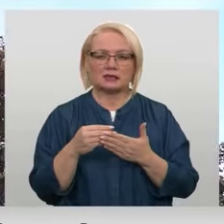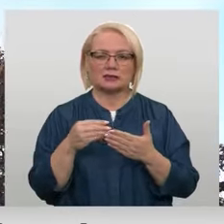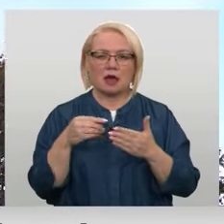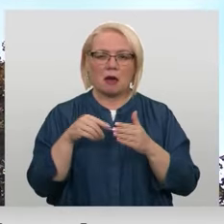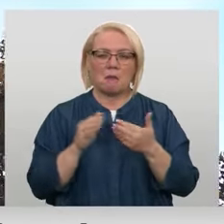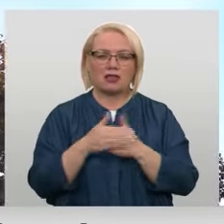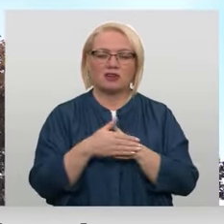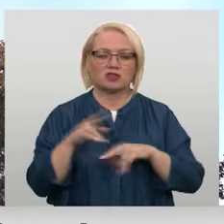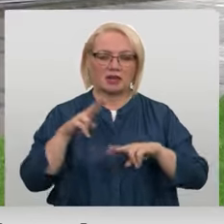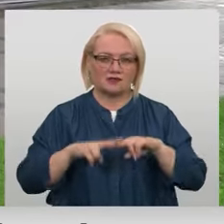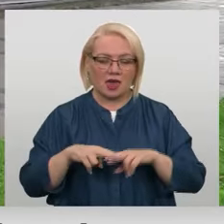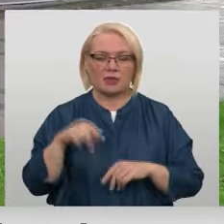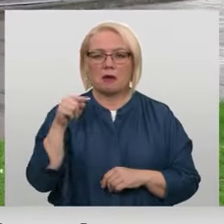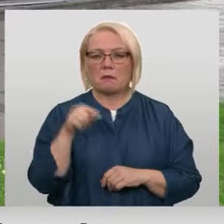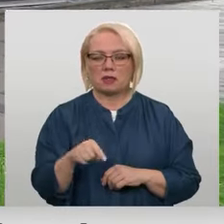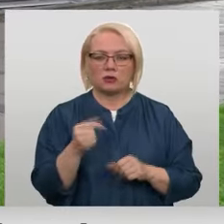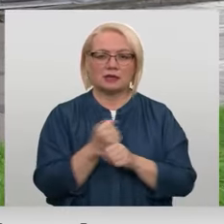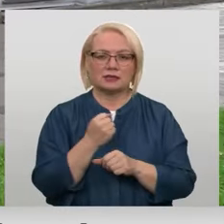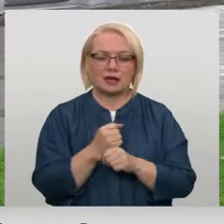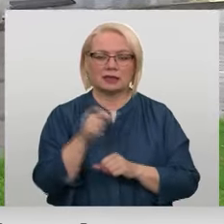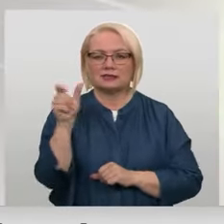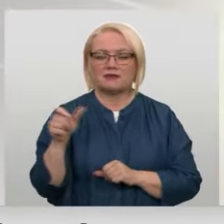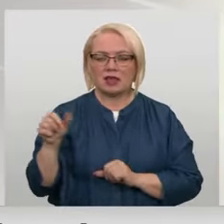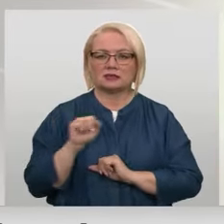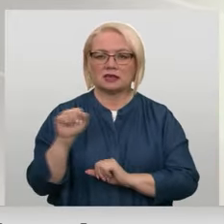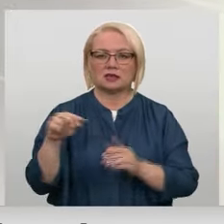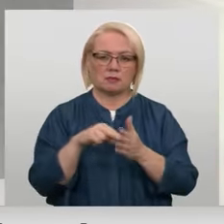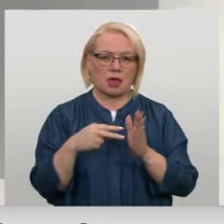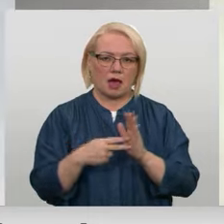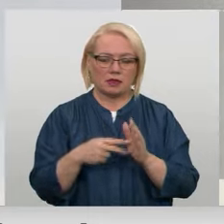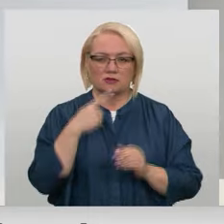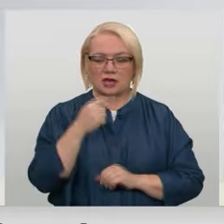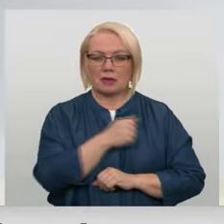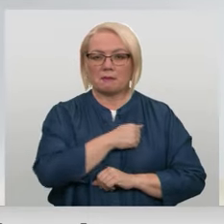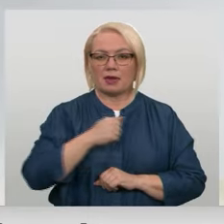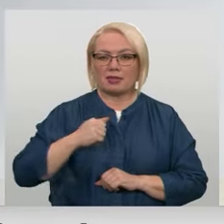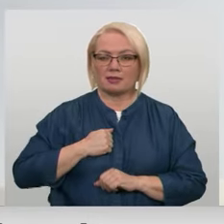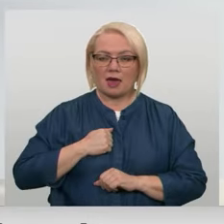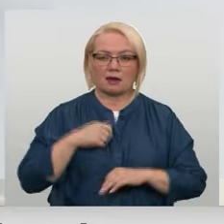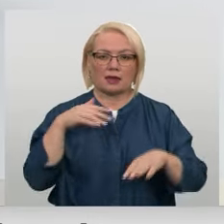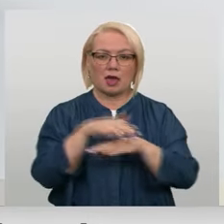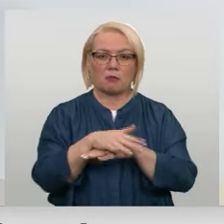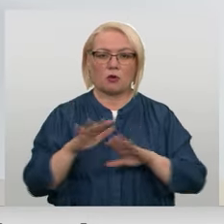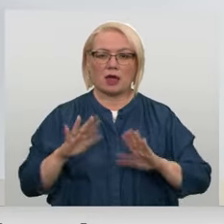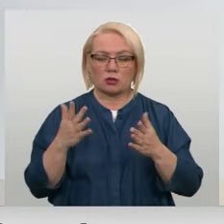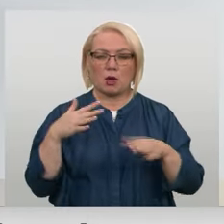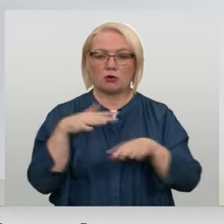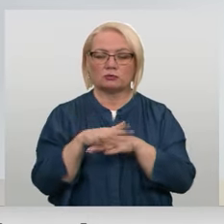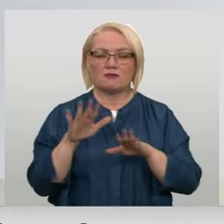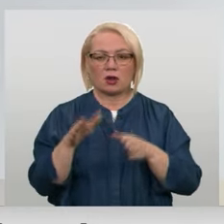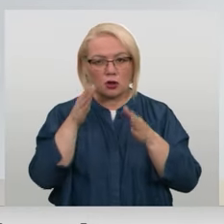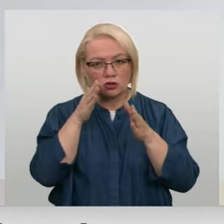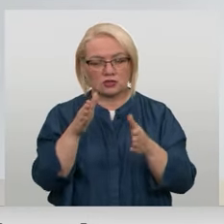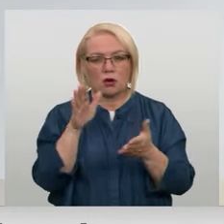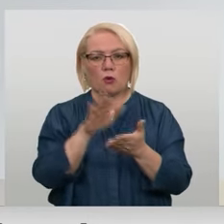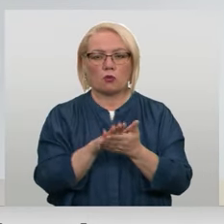pašvaldības norāda, ka SOS situācijām ir izstrādāti civilās aizsardzības plāni. Militāra iebrukuma gadījumā paredzams, ka uzbrukumi varētu koncentrēties tieši